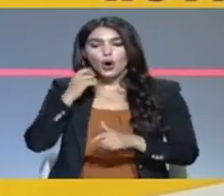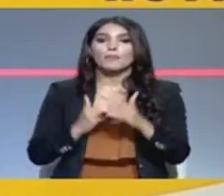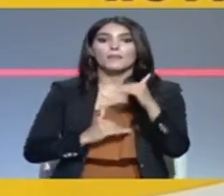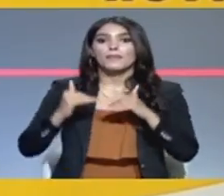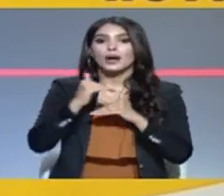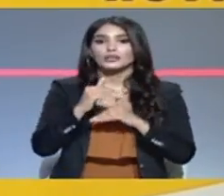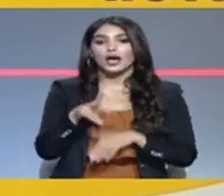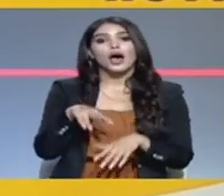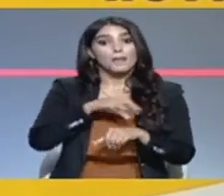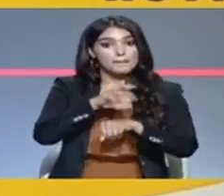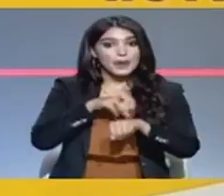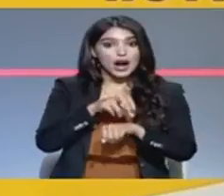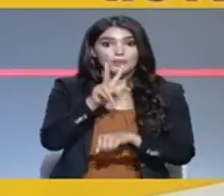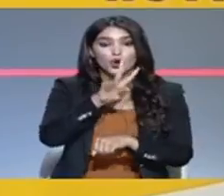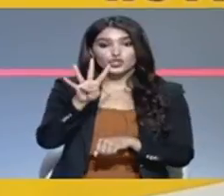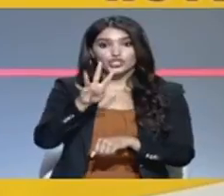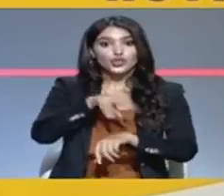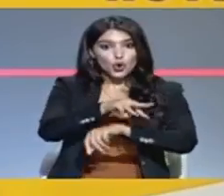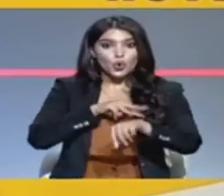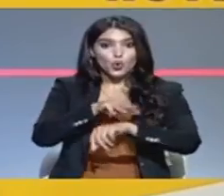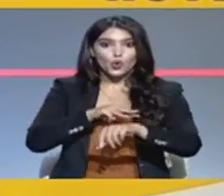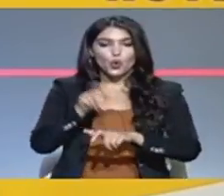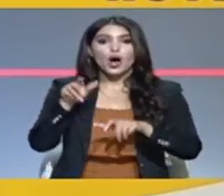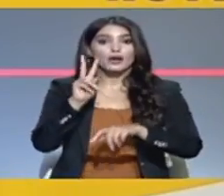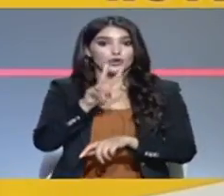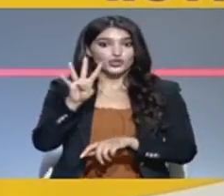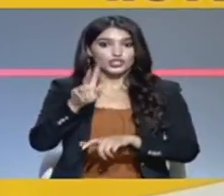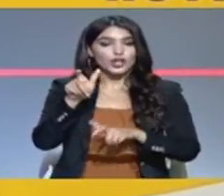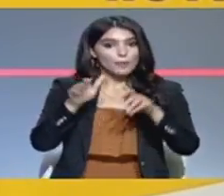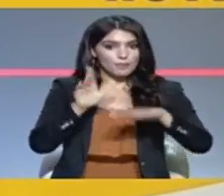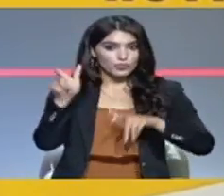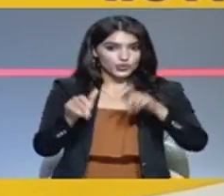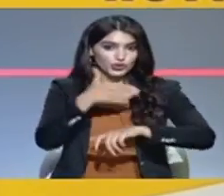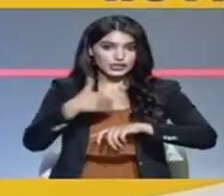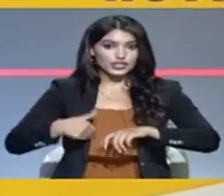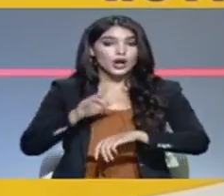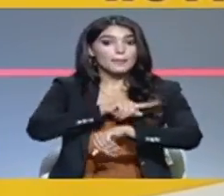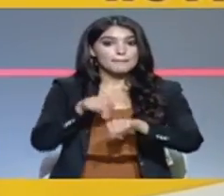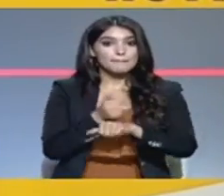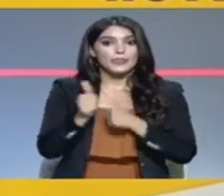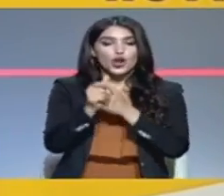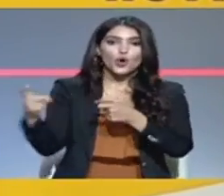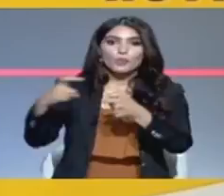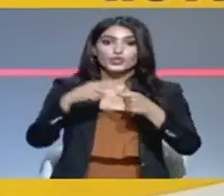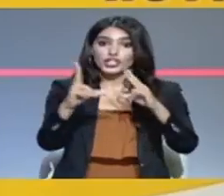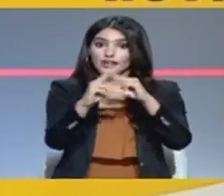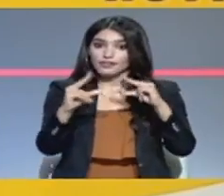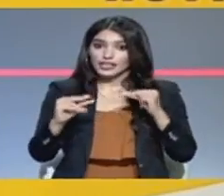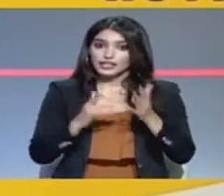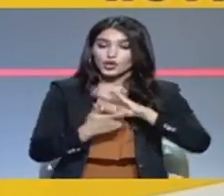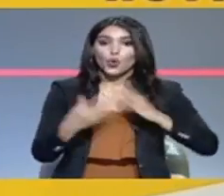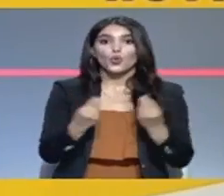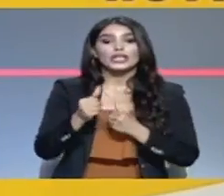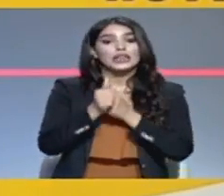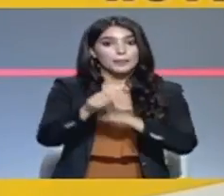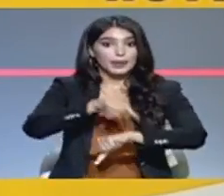برلمانيين من 24 ولاية، وكذلك 24 مستشار بلدي. الفكرة على المشروع أنه نشر ثقافة النزاهة بالأساس في